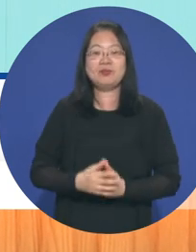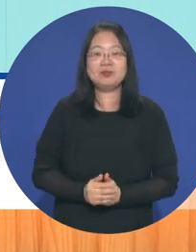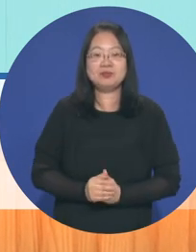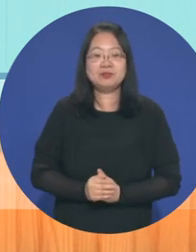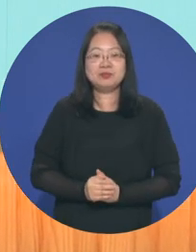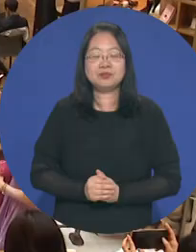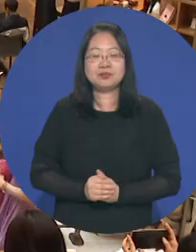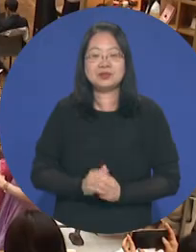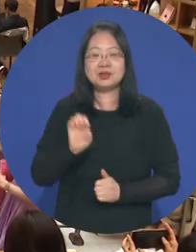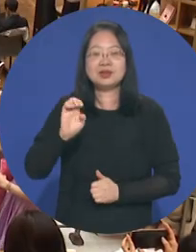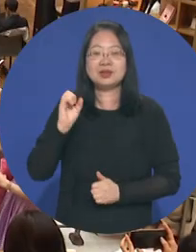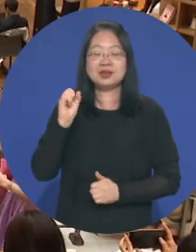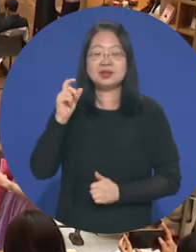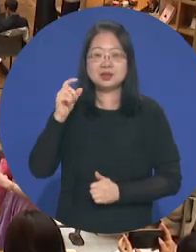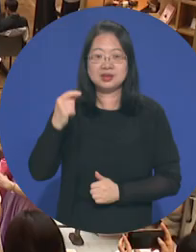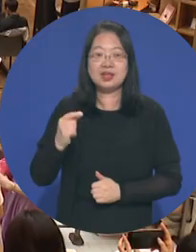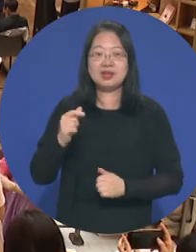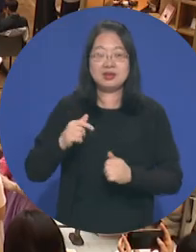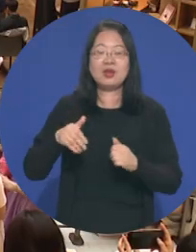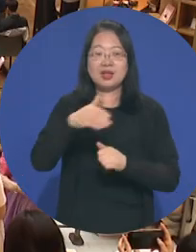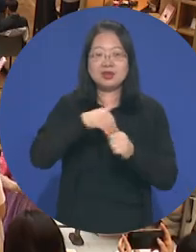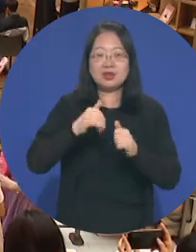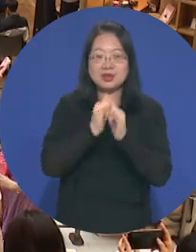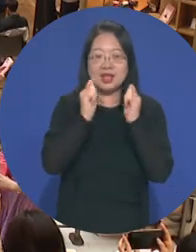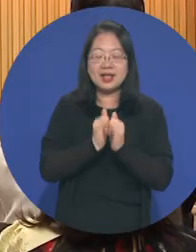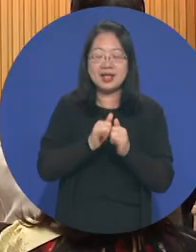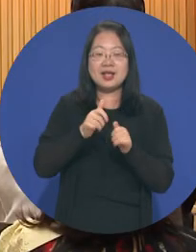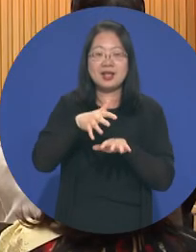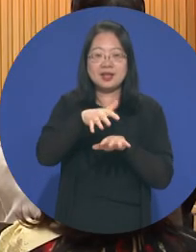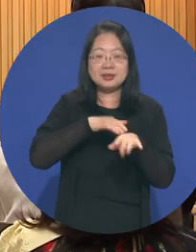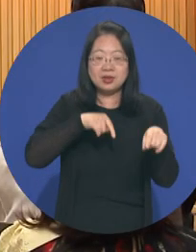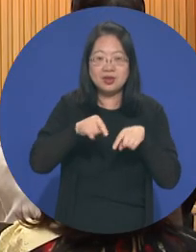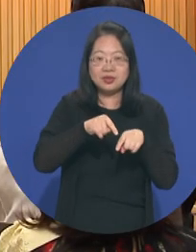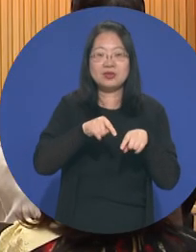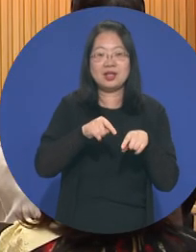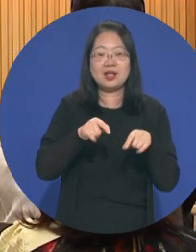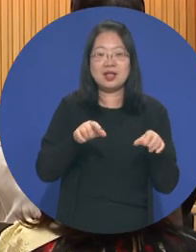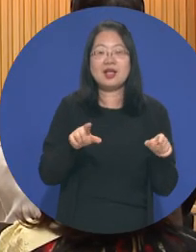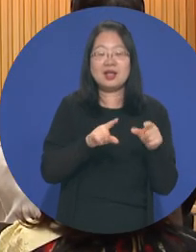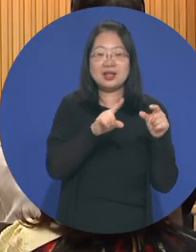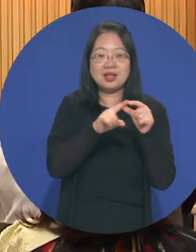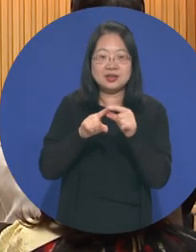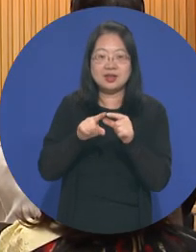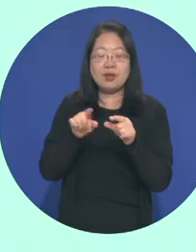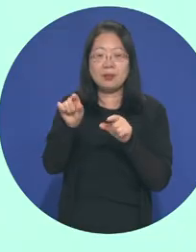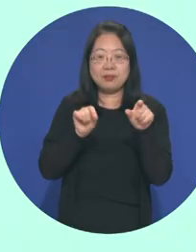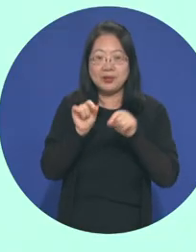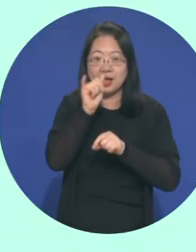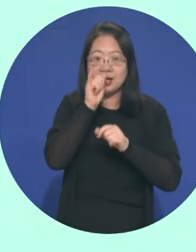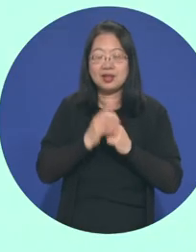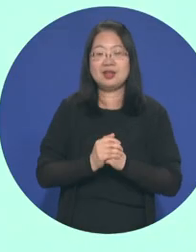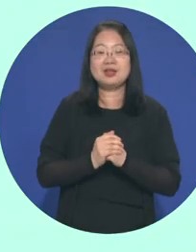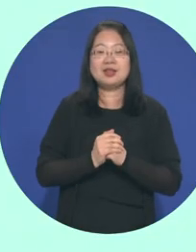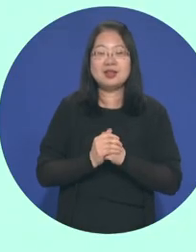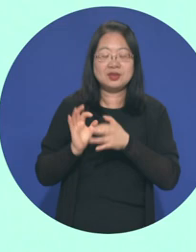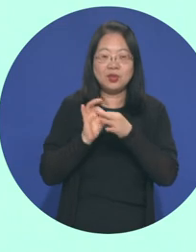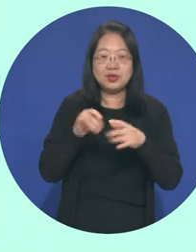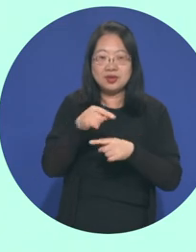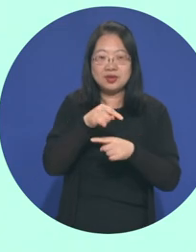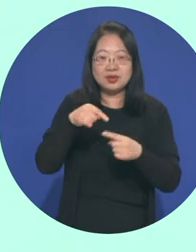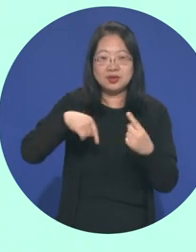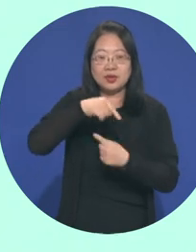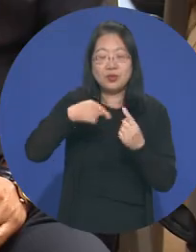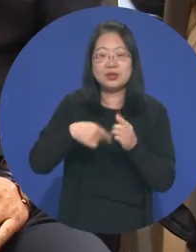손을 잡았습니다. ESG는 환경, 사회, 지배구조의 약자로 지속가능한 사회를 위한 기업 경영의 핵심